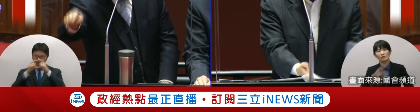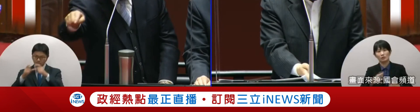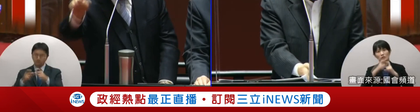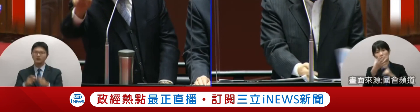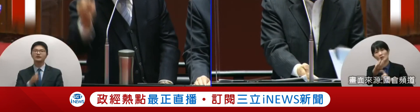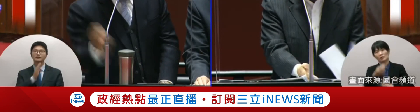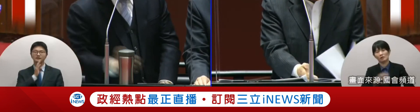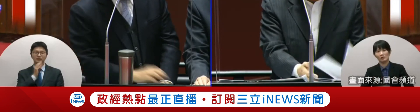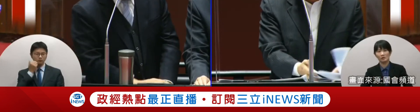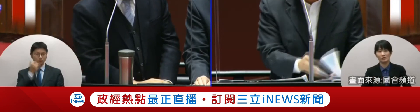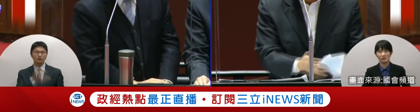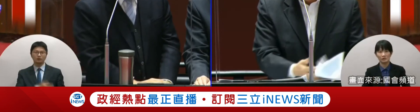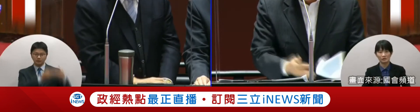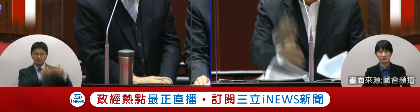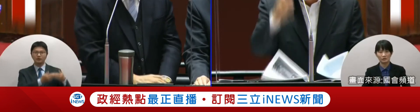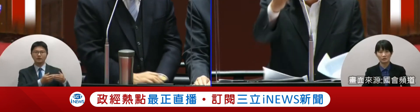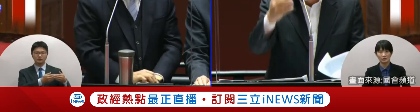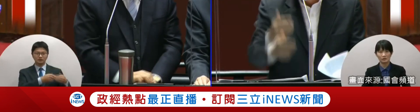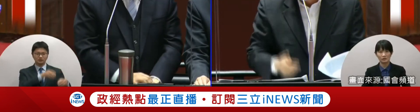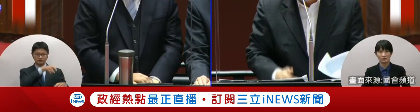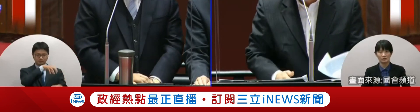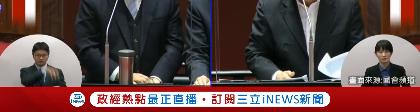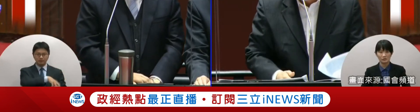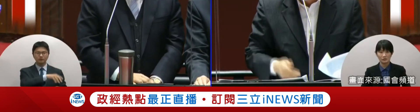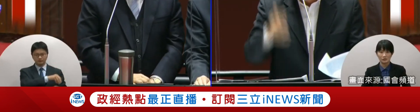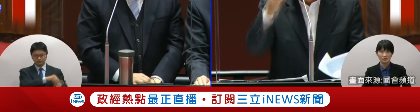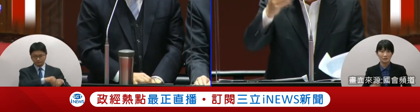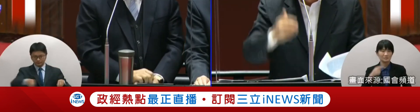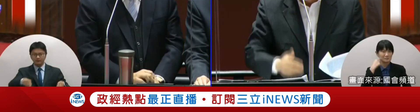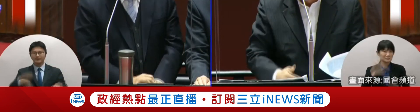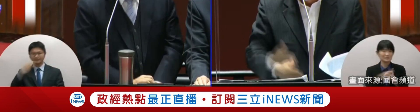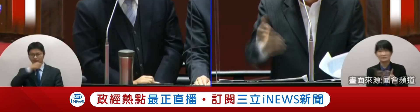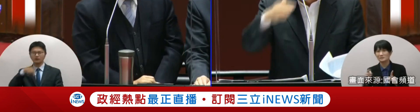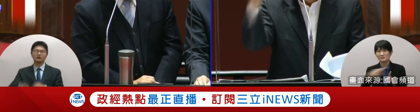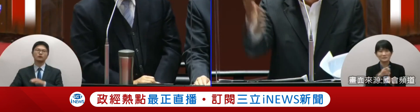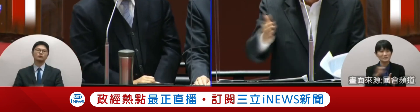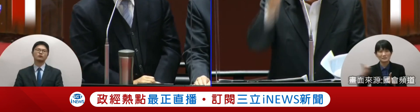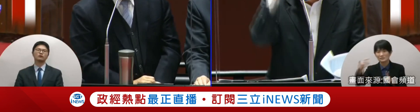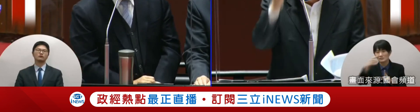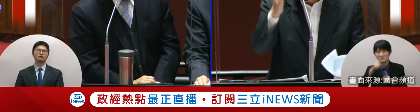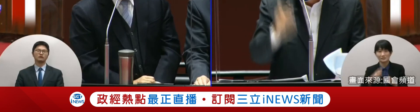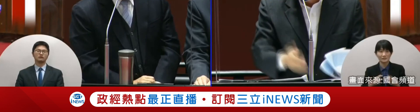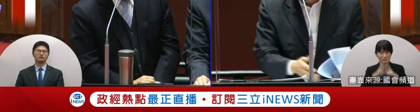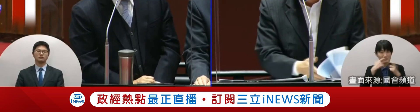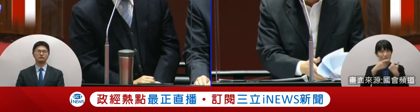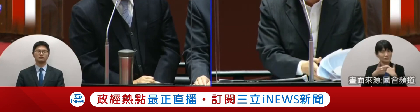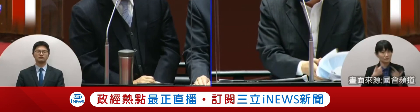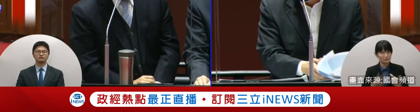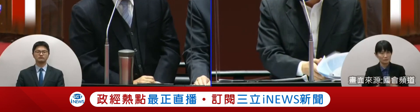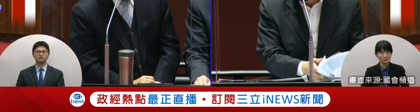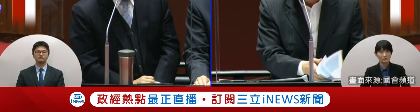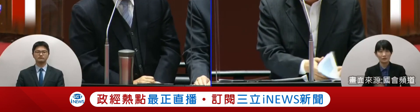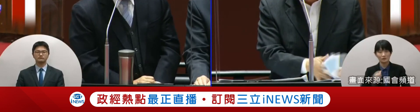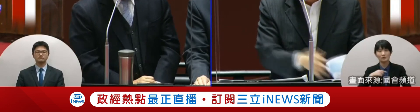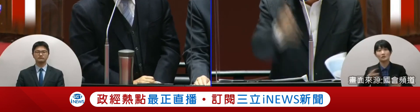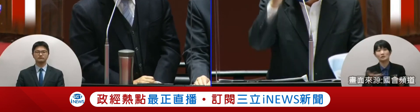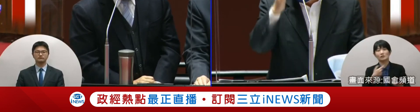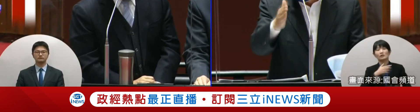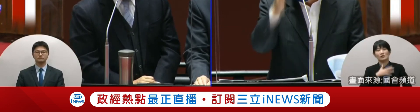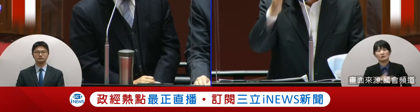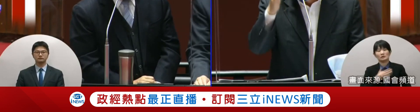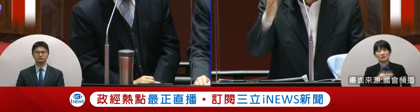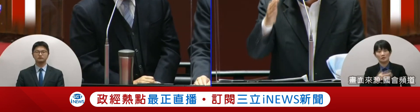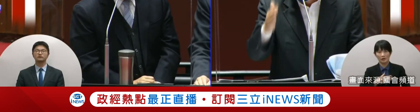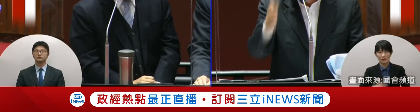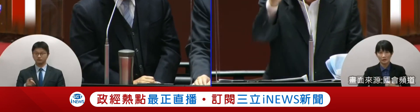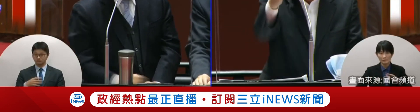设立机构本身就违法。 虽然你一直在撞墙，你在鬼打墙，一直在回答，我就跟你说这个部分我知道他违